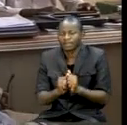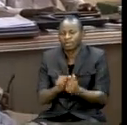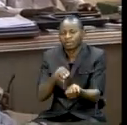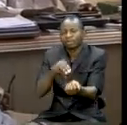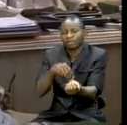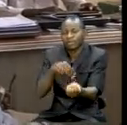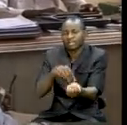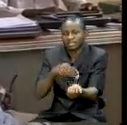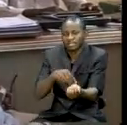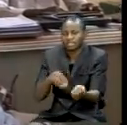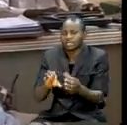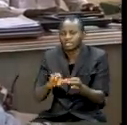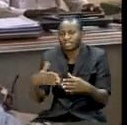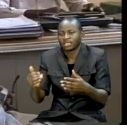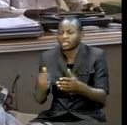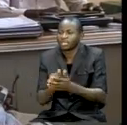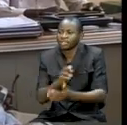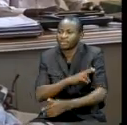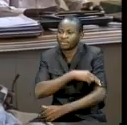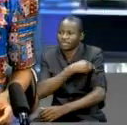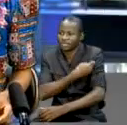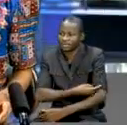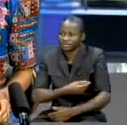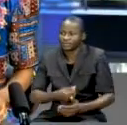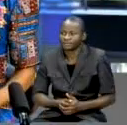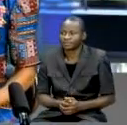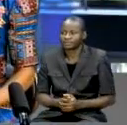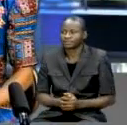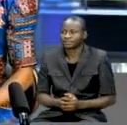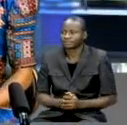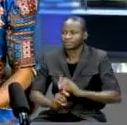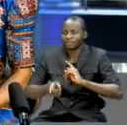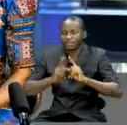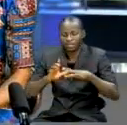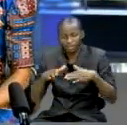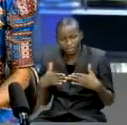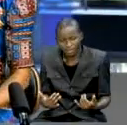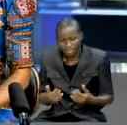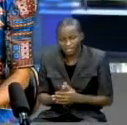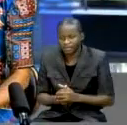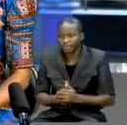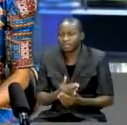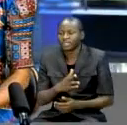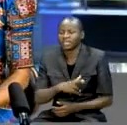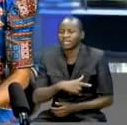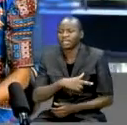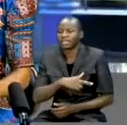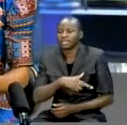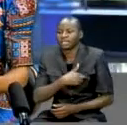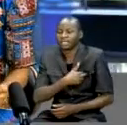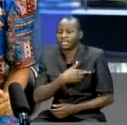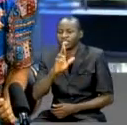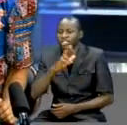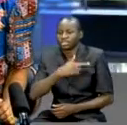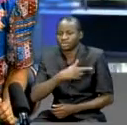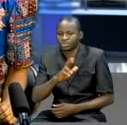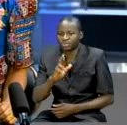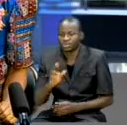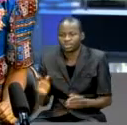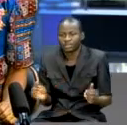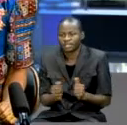directeur de cette institution hospitalière. Parlons également religion dans cette édition d'information. C'est avec